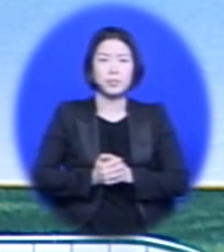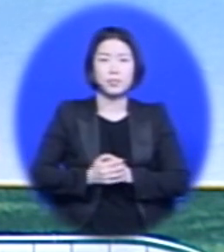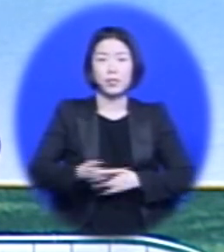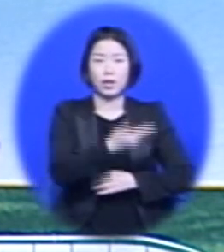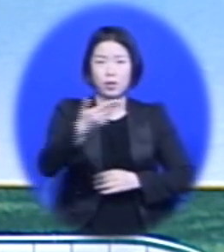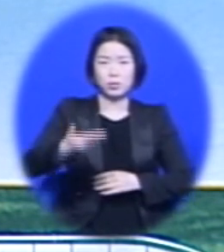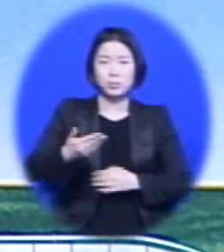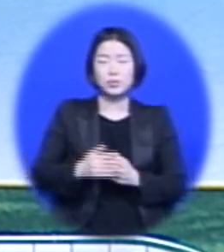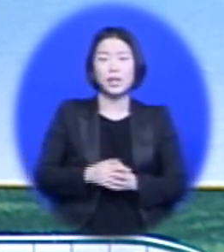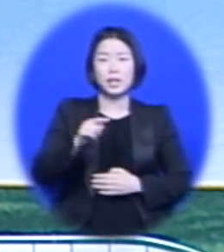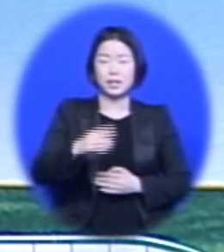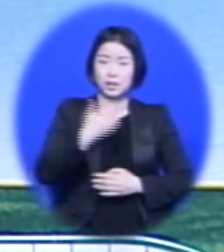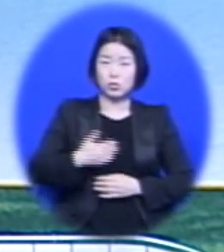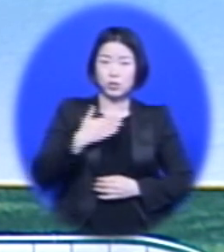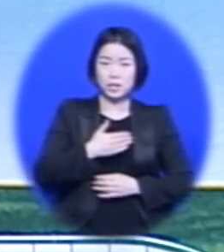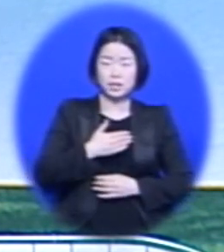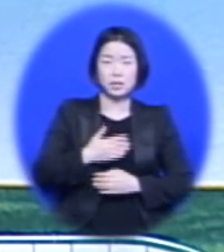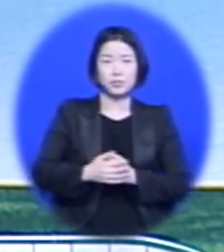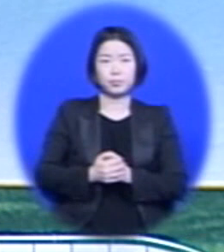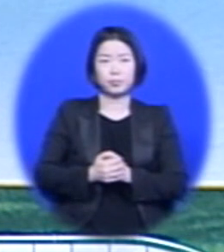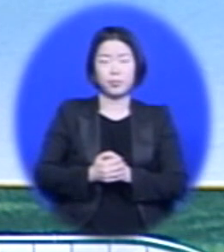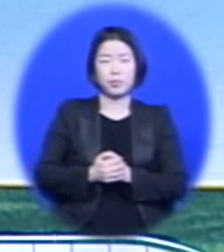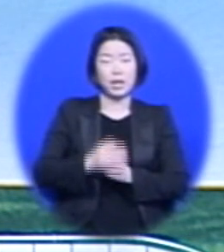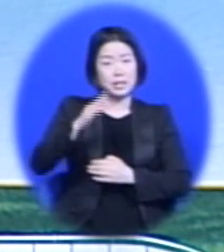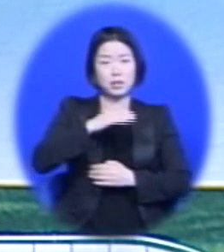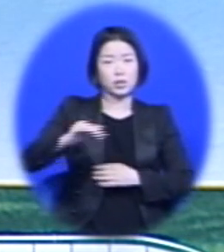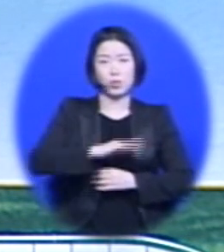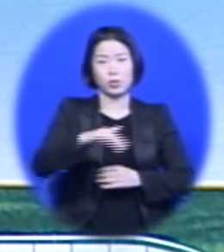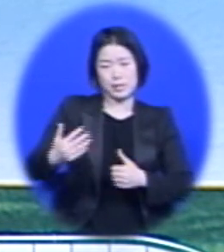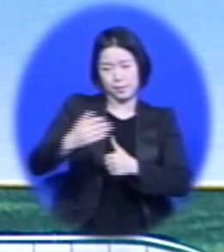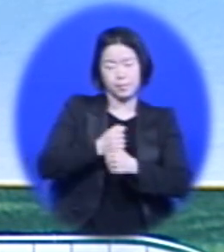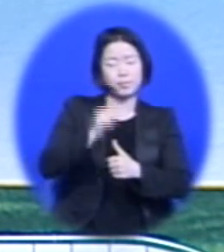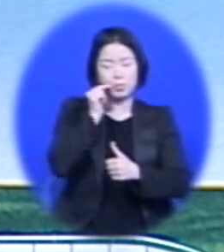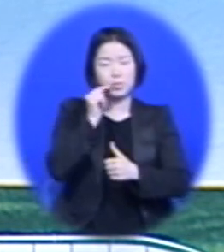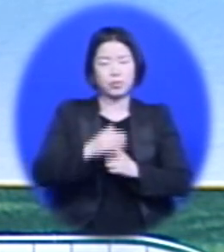여러분, 이 육신은 절대 우리를 사로잡지 못합니다.